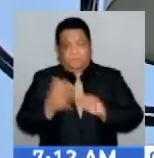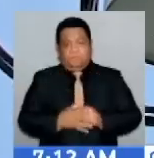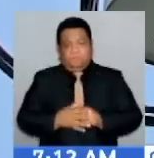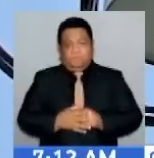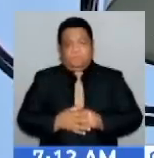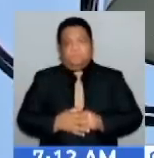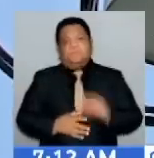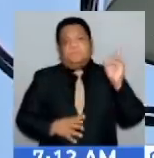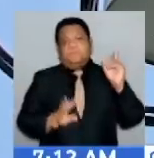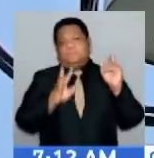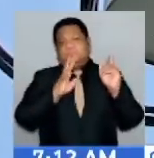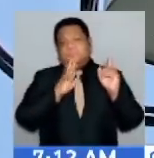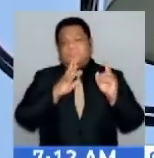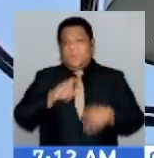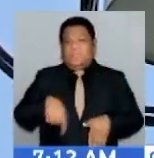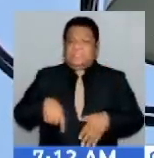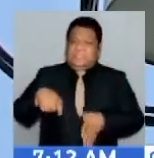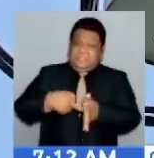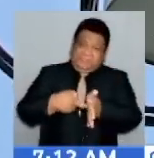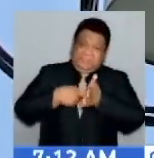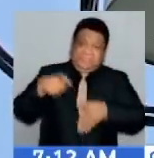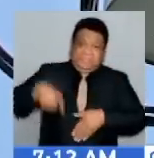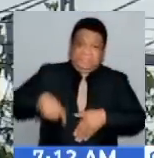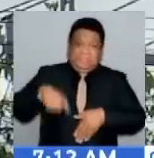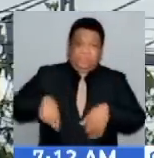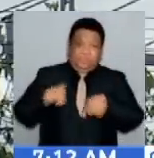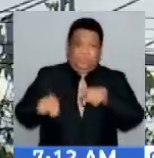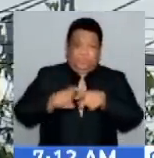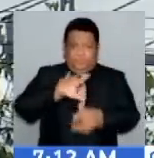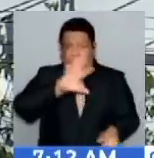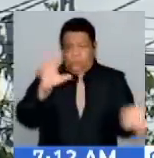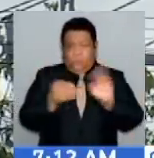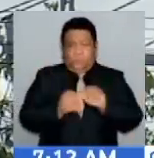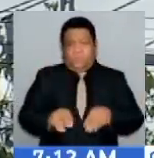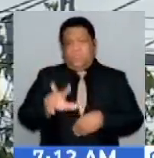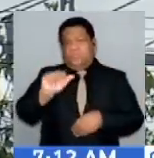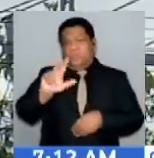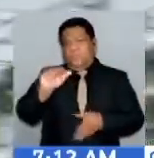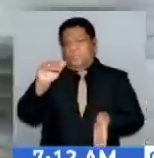demand for 2023, which will occur on week 21 or the last week of May